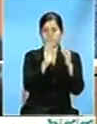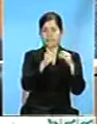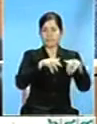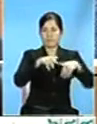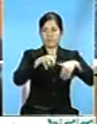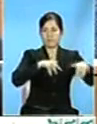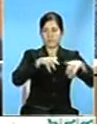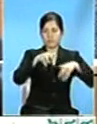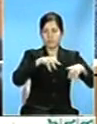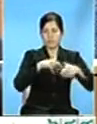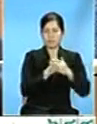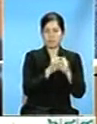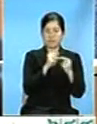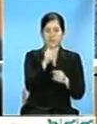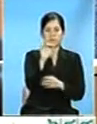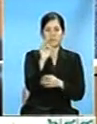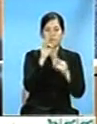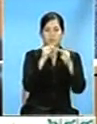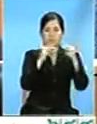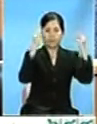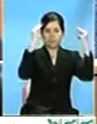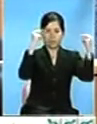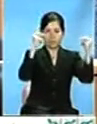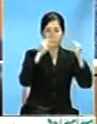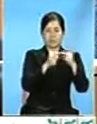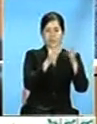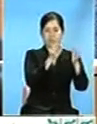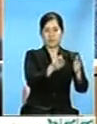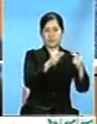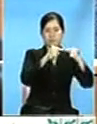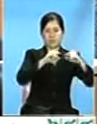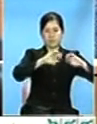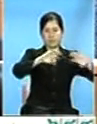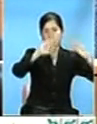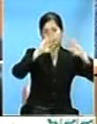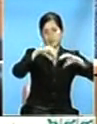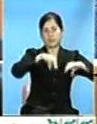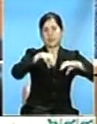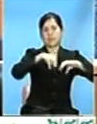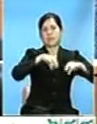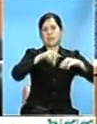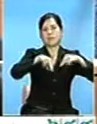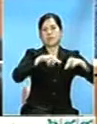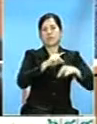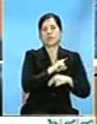ชนในการเลือกนายกรัฐมนตรีซึ่งเป็นประมุขฝ่ายบริหารทำหน้าที่บริหารบ้านเมือง